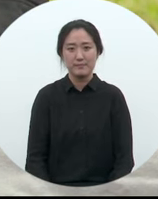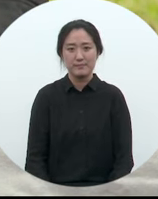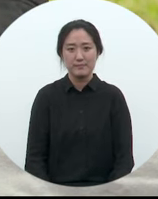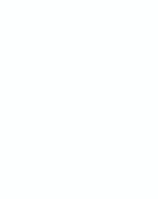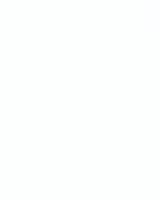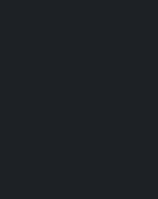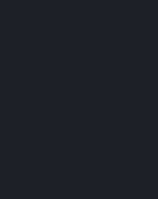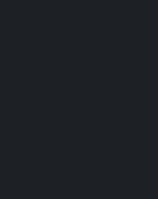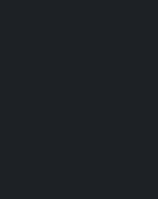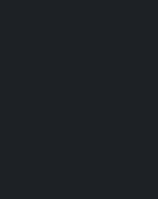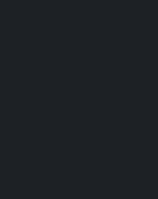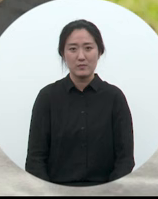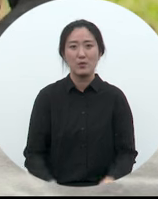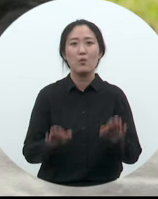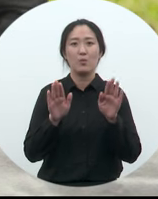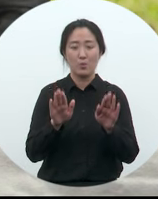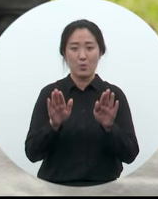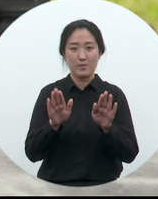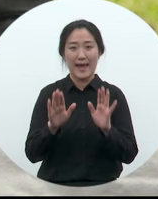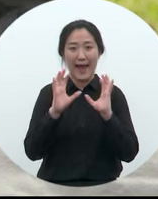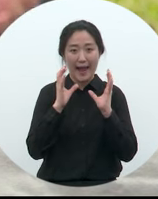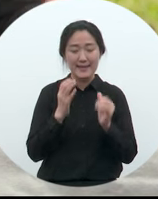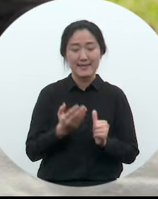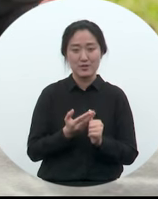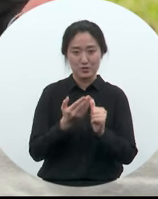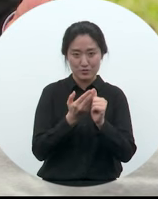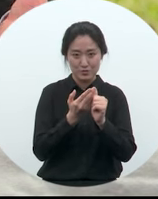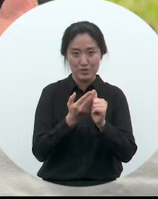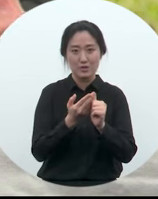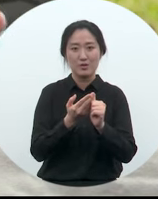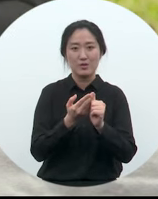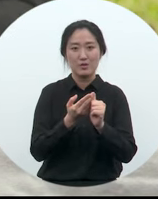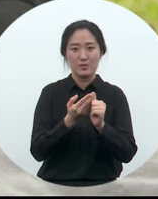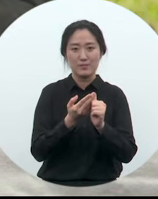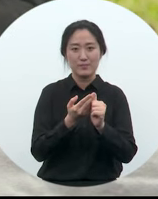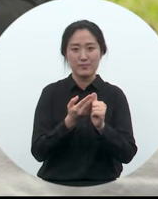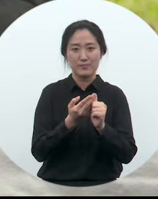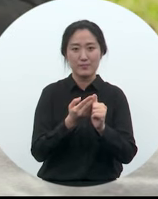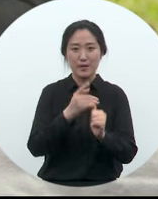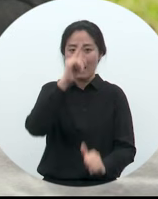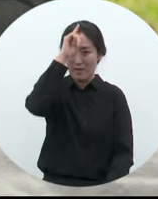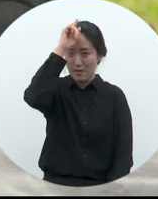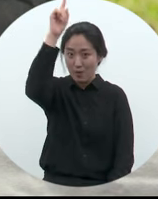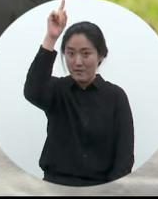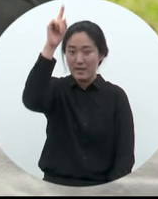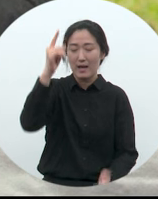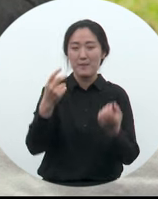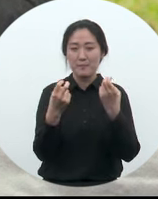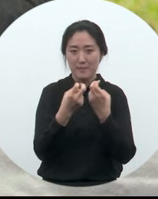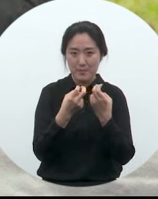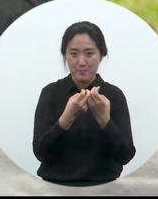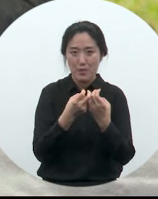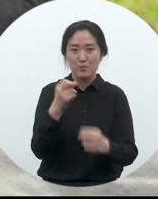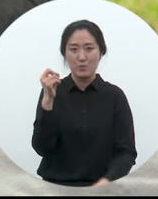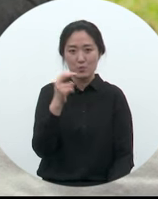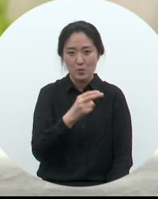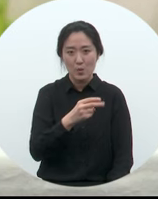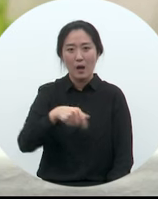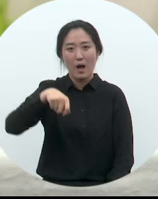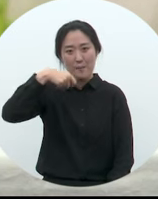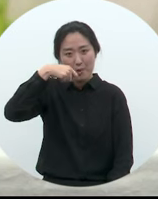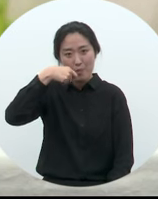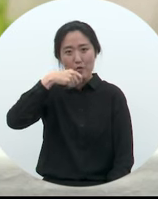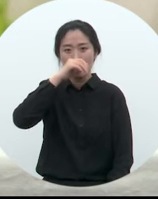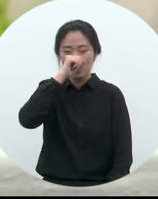권해드리고 싶습니다. 오늘은 아이들을 키우면서 아이들이 어떻게 성장할 것인지, 그리고